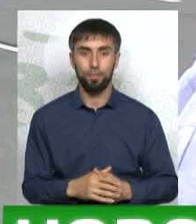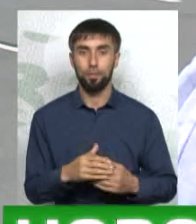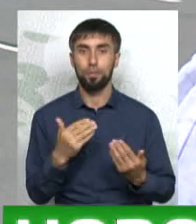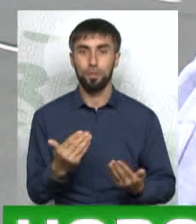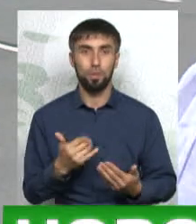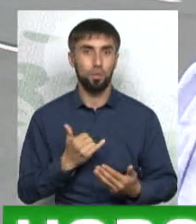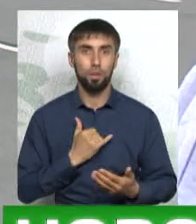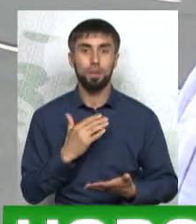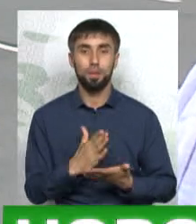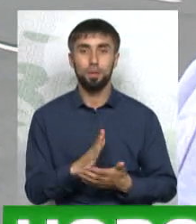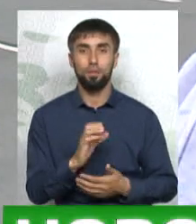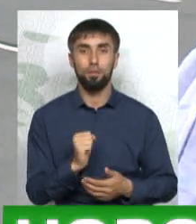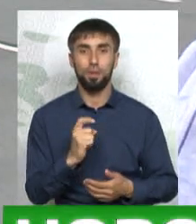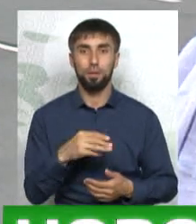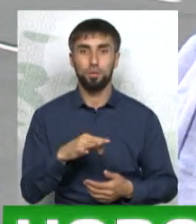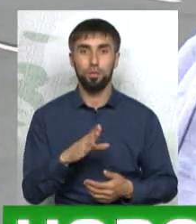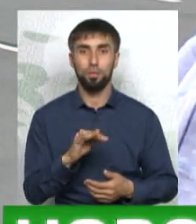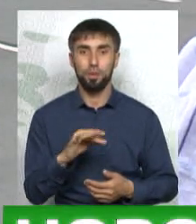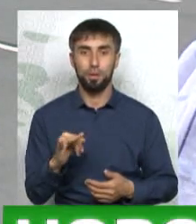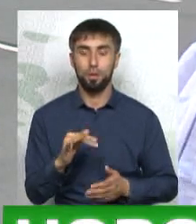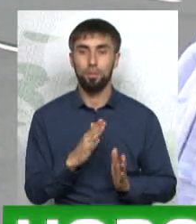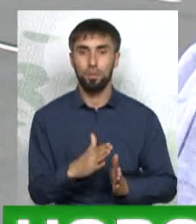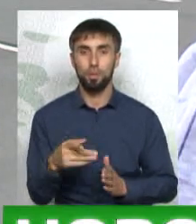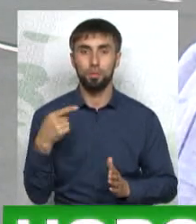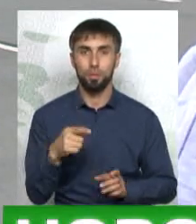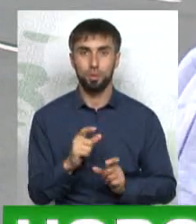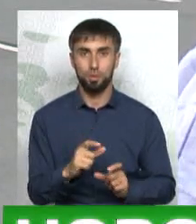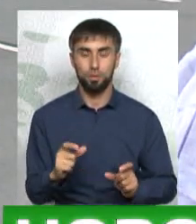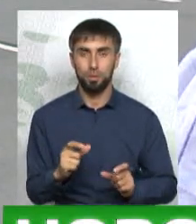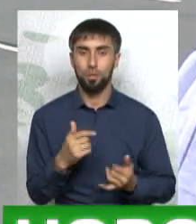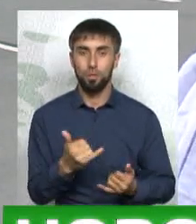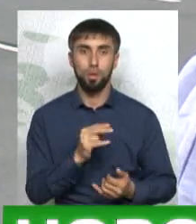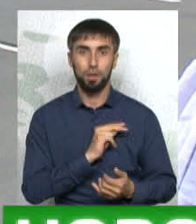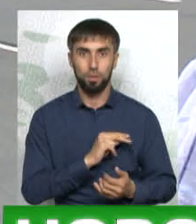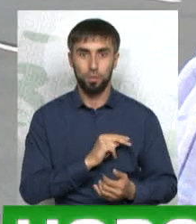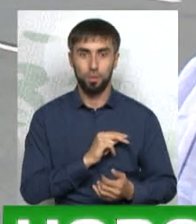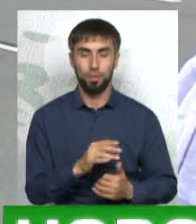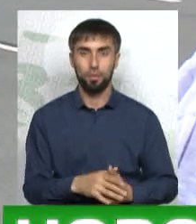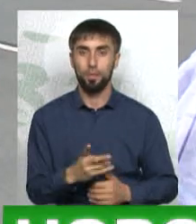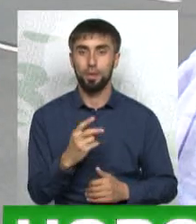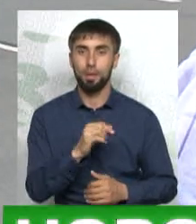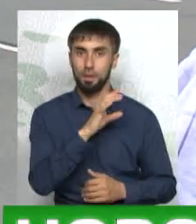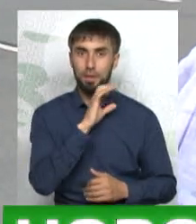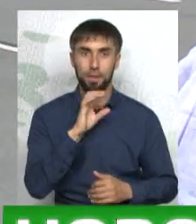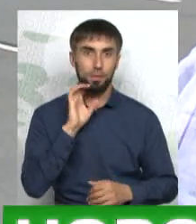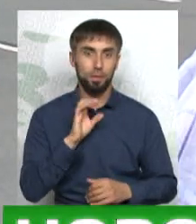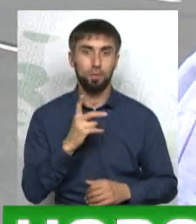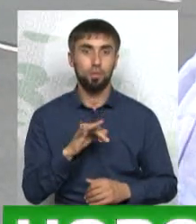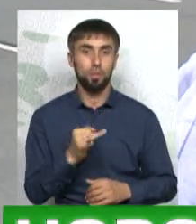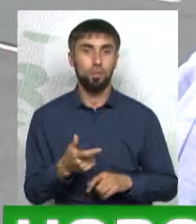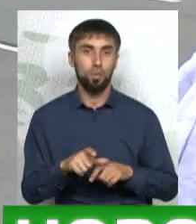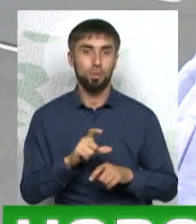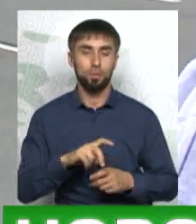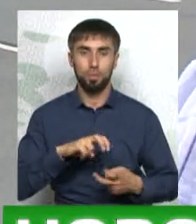Сейчас у нас есть вахтовики, порядка 1000 человек сейчас работают на севере. Но им